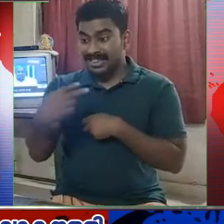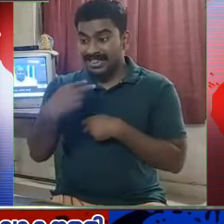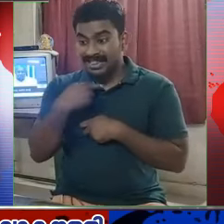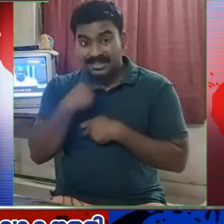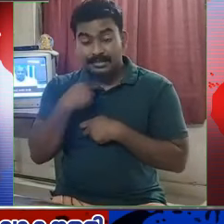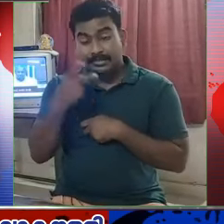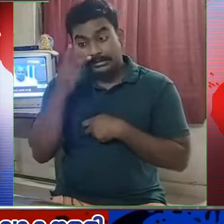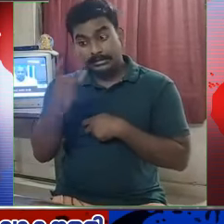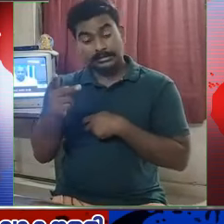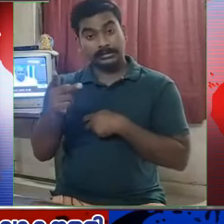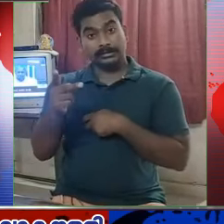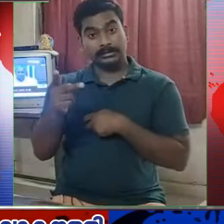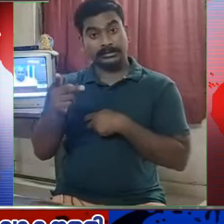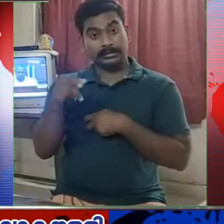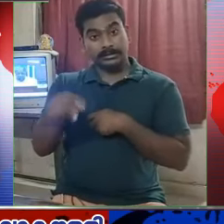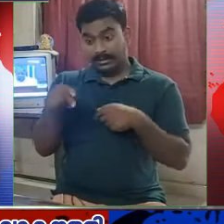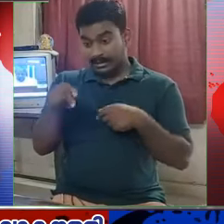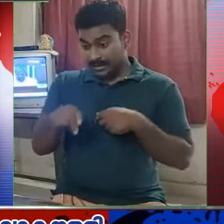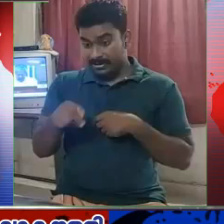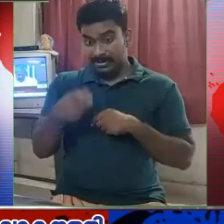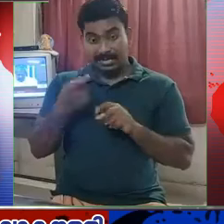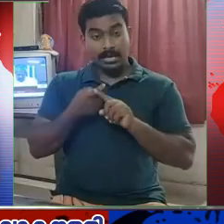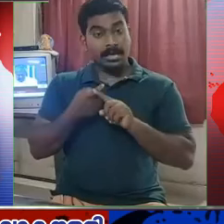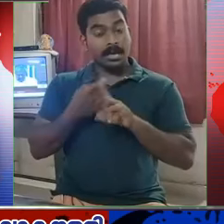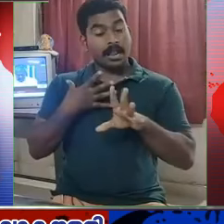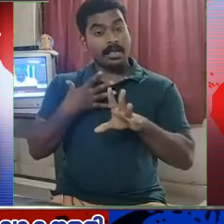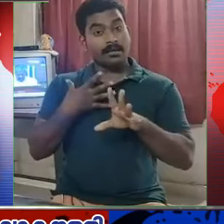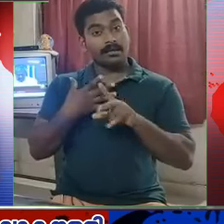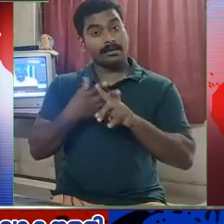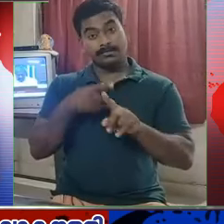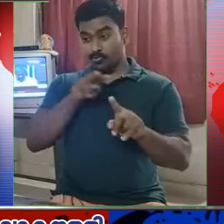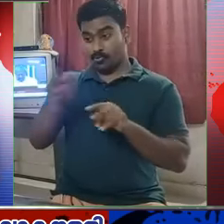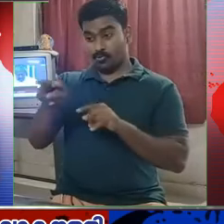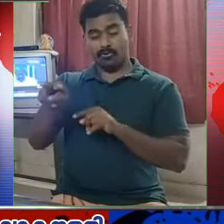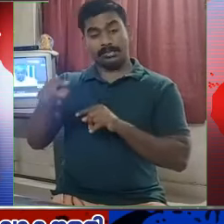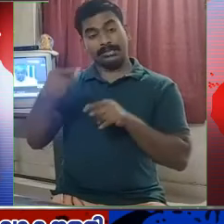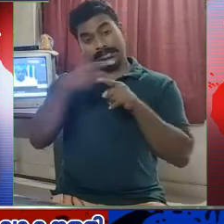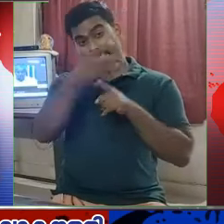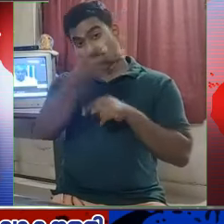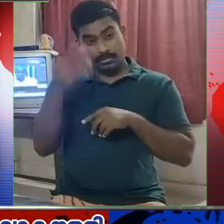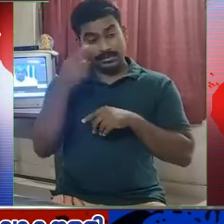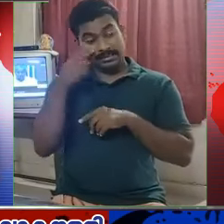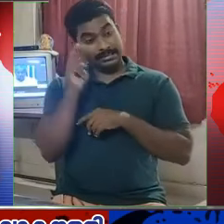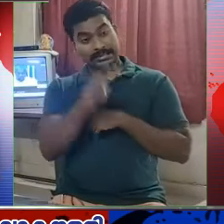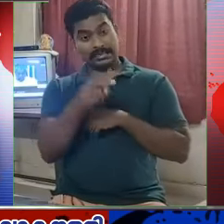നിൽക്കുന്ന പല നാടുകളെയും ഇത് ബാധിച്ചിരിക്കുകയാണ്.